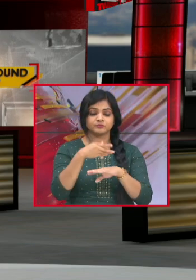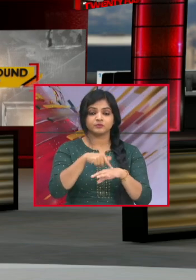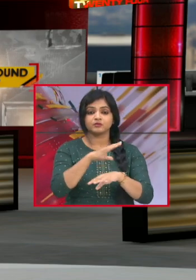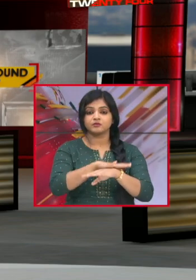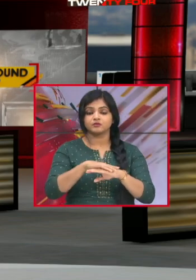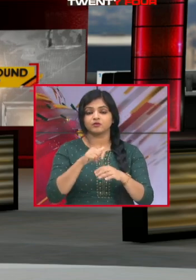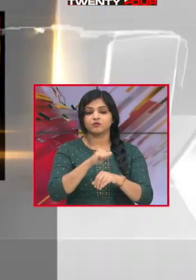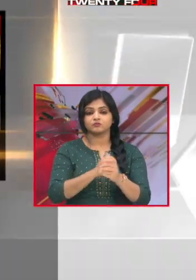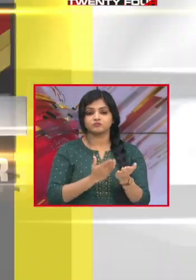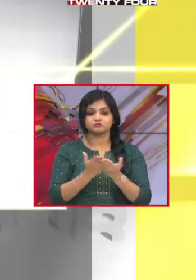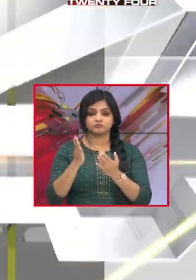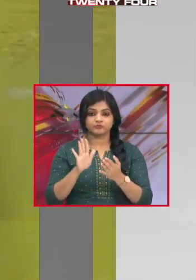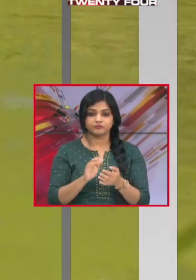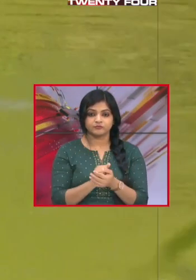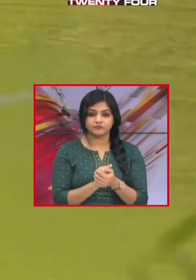തേടി.